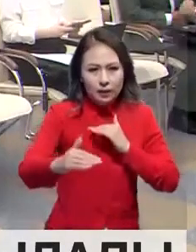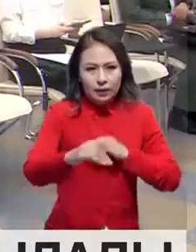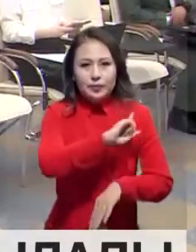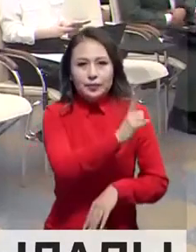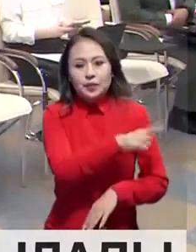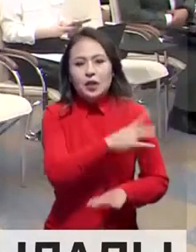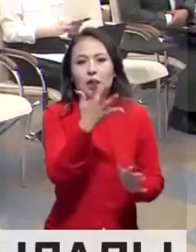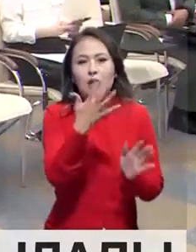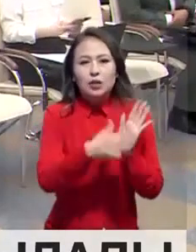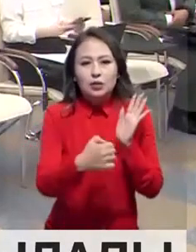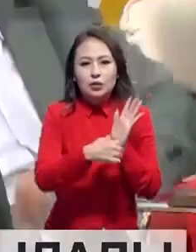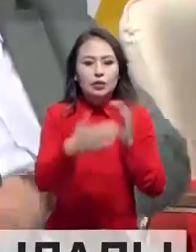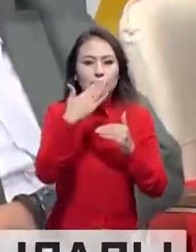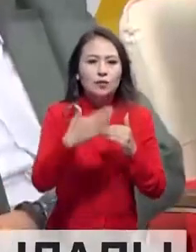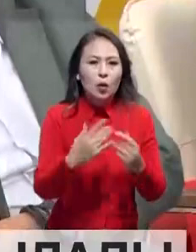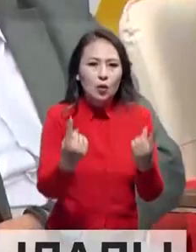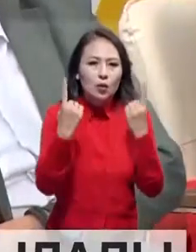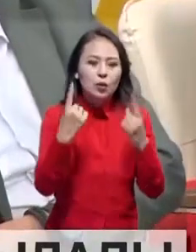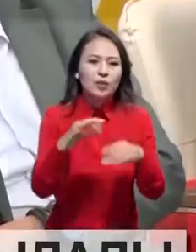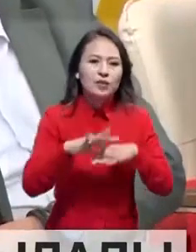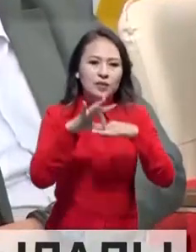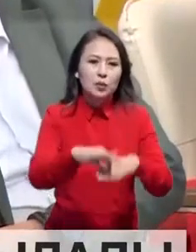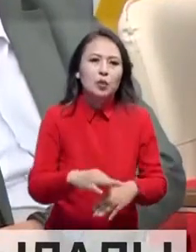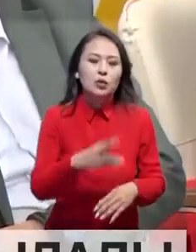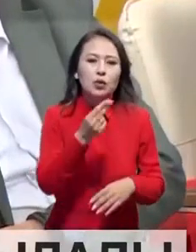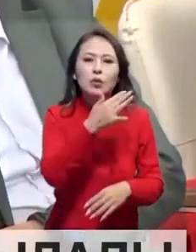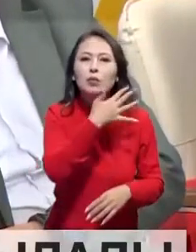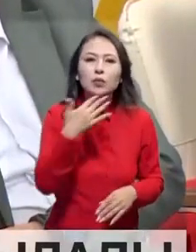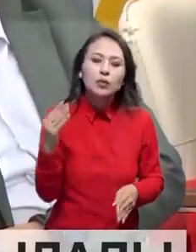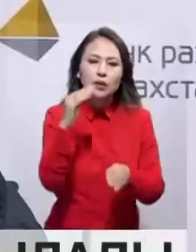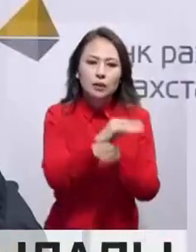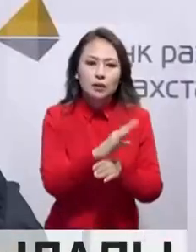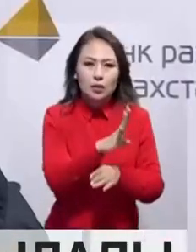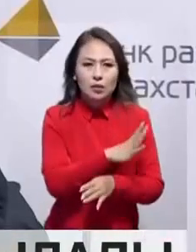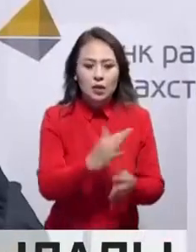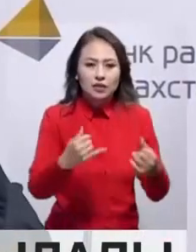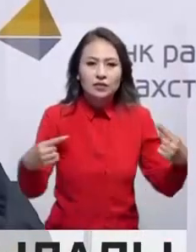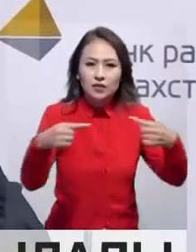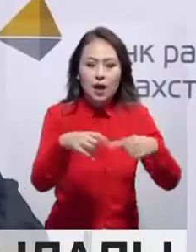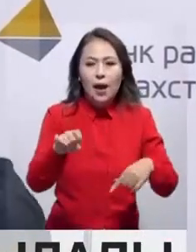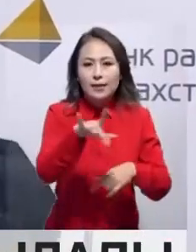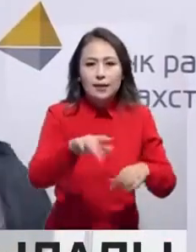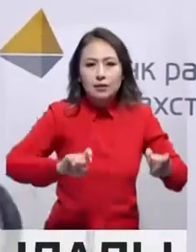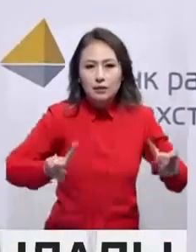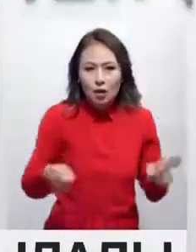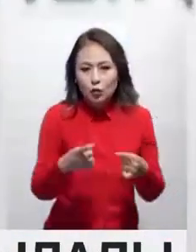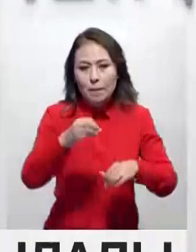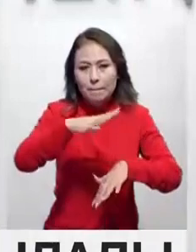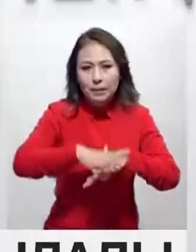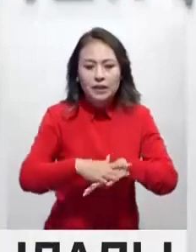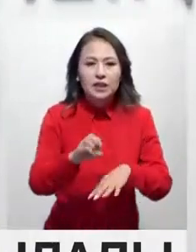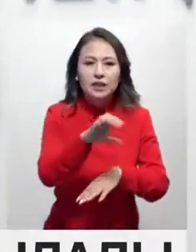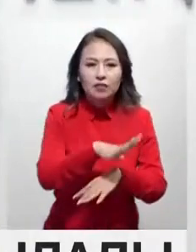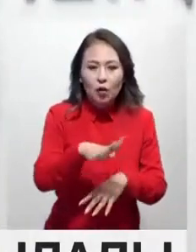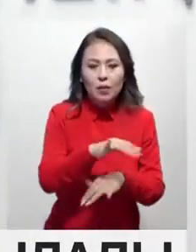600 мегаваттқа тең. Ауқымды жоспарды жүзеге асыруға қыруар қаржы жұмсалатыны белгілі. Бұл үшін Азия даму банкі мен Еуропа қайта